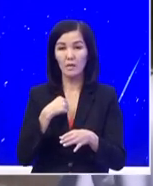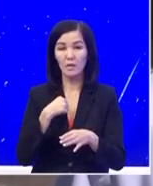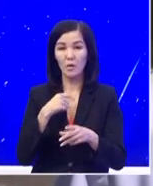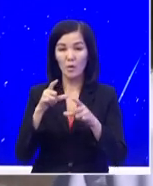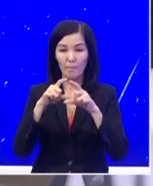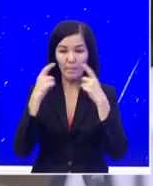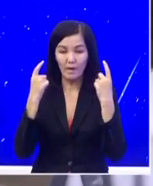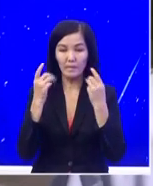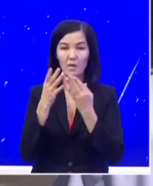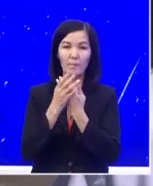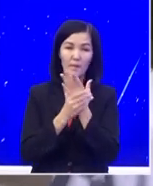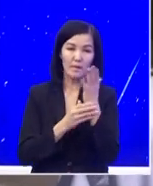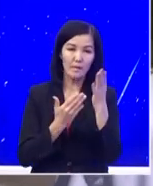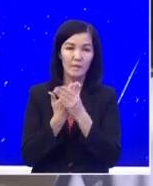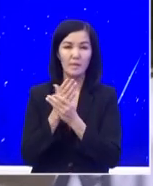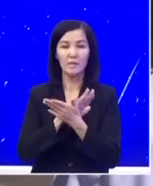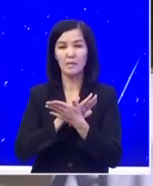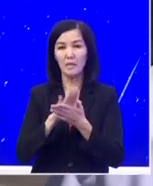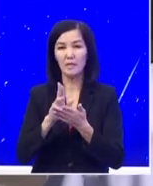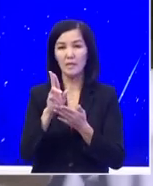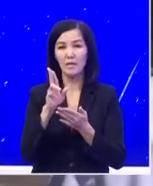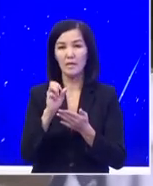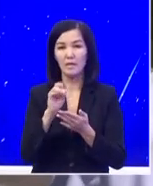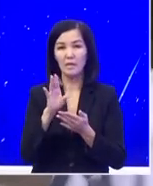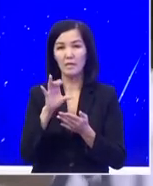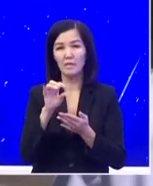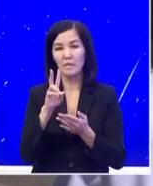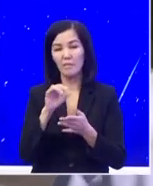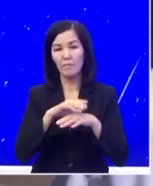киіп, қолымызды жақсы кірсабынмен лучше жуып,